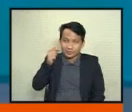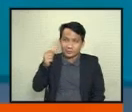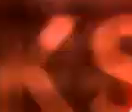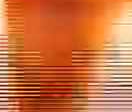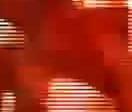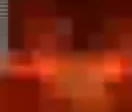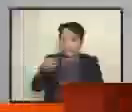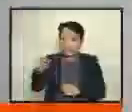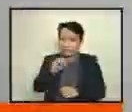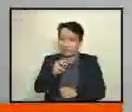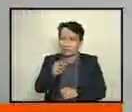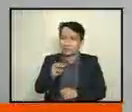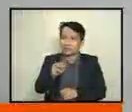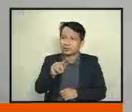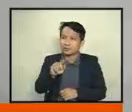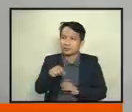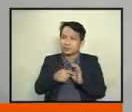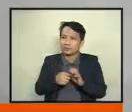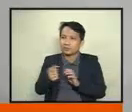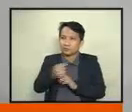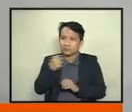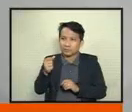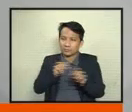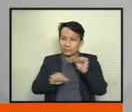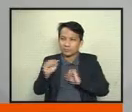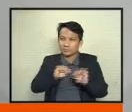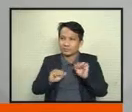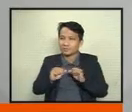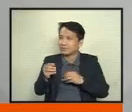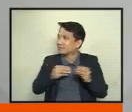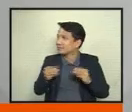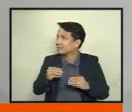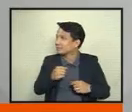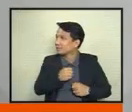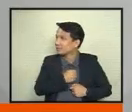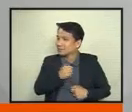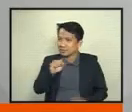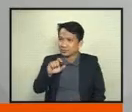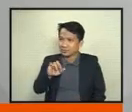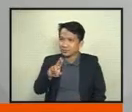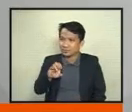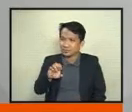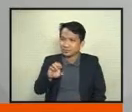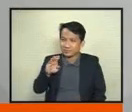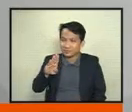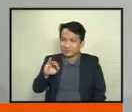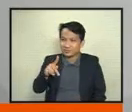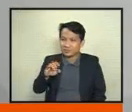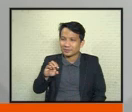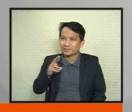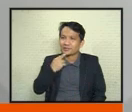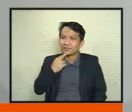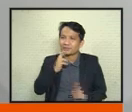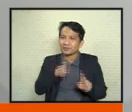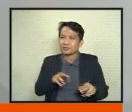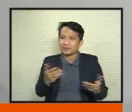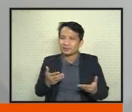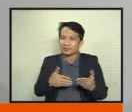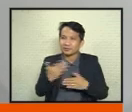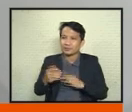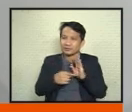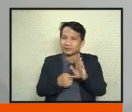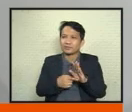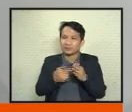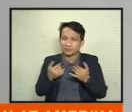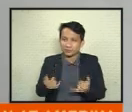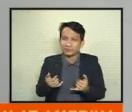Basag-Kotse. Ayon sa SM Santa Mesa, agad na umalalay ang kanilang management at security agency sa biktima. Tumulong din daw sila sa pag-report ng insidente